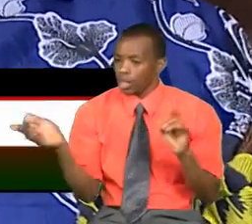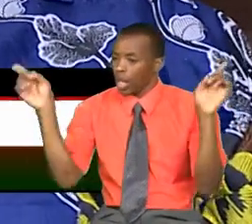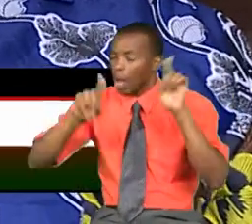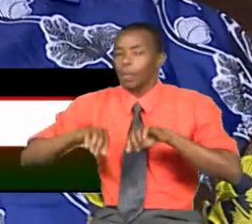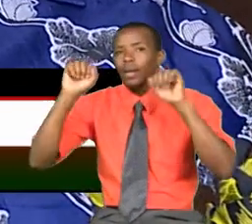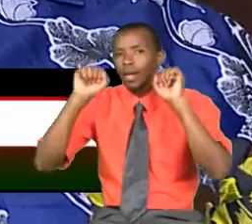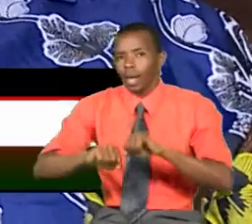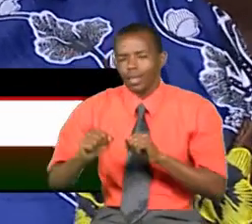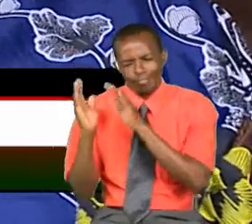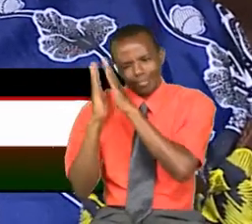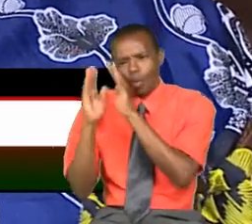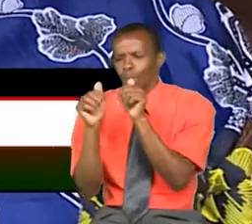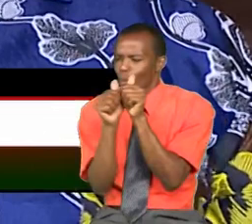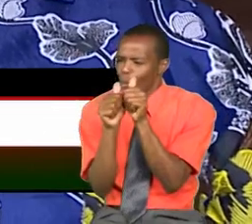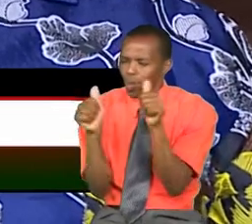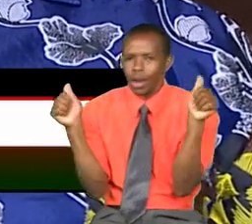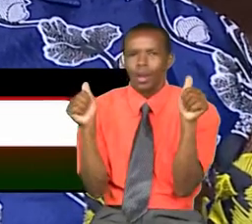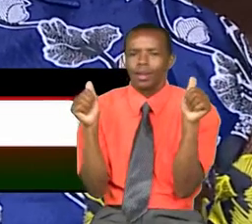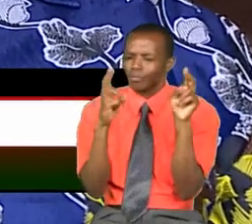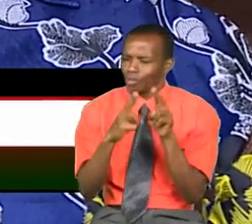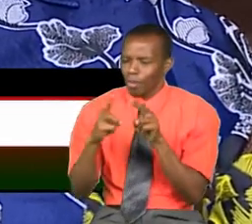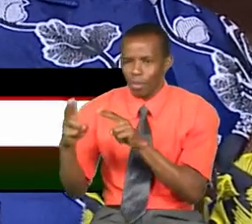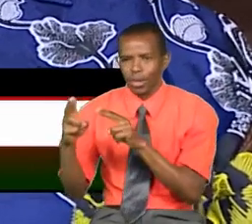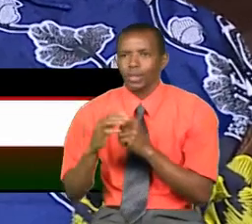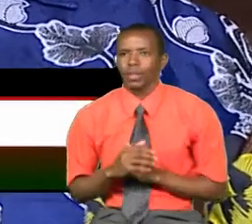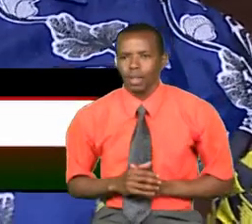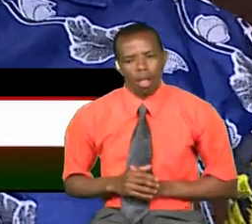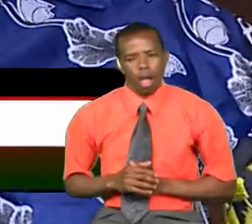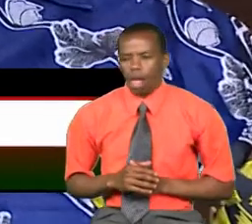litafanyika. Kalala vizuri kama kawaida.